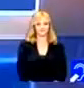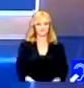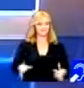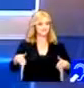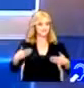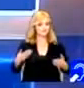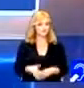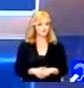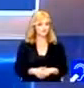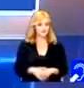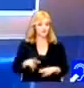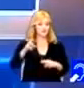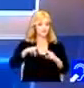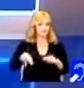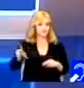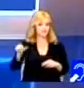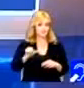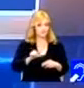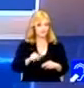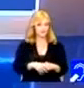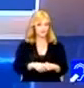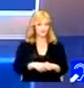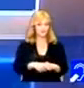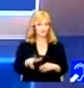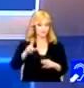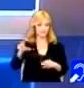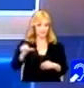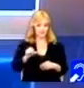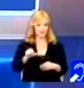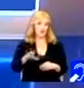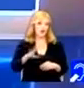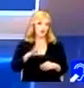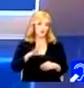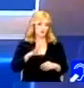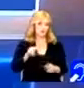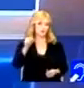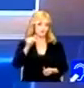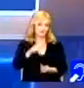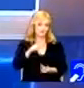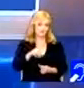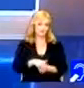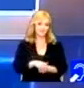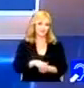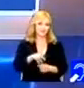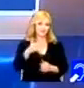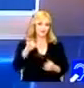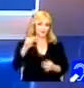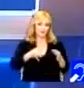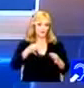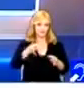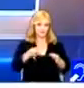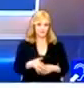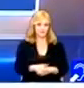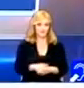Bun găsit! Ne așteaptă un sfârșit de săptămână cu vreme instabilă, însă potrivită pentru data din calendar. Nopțile rămân reci, se vor